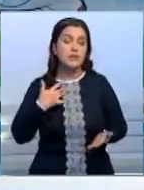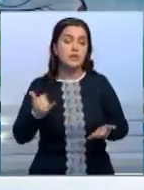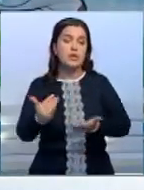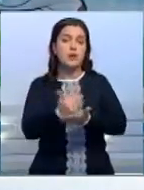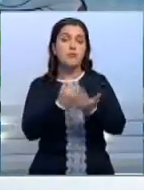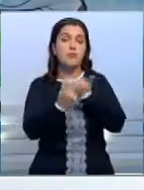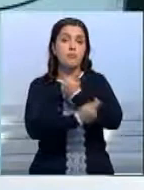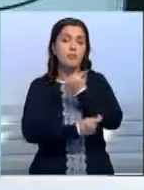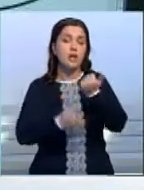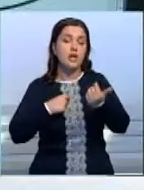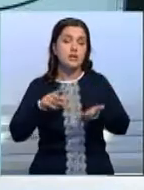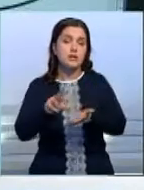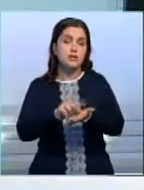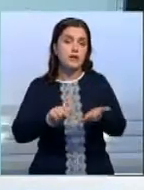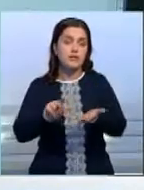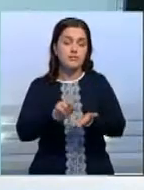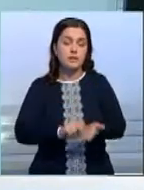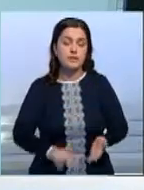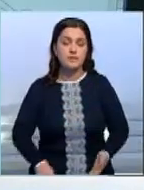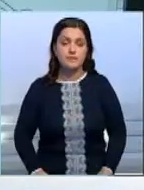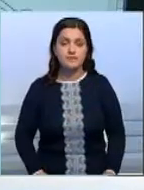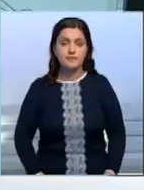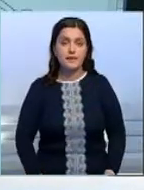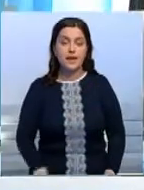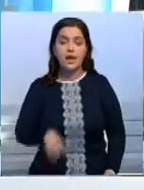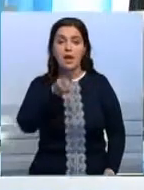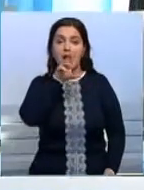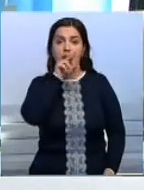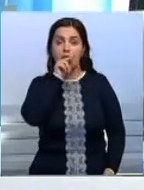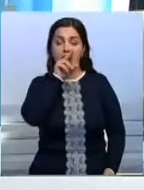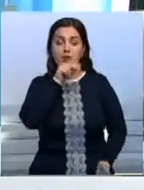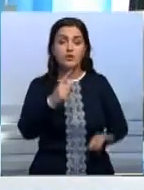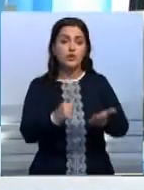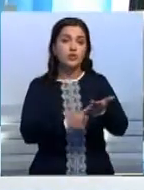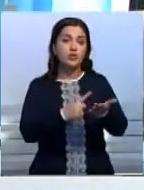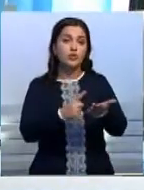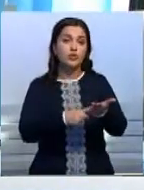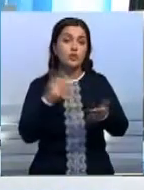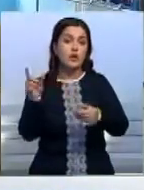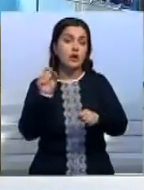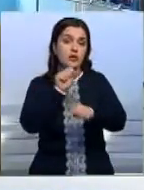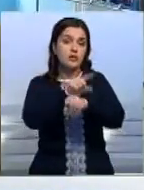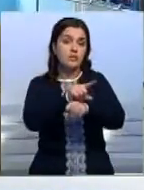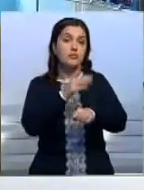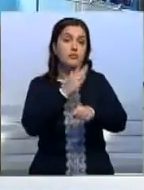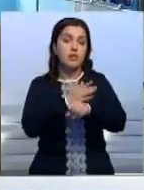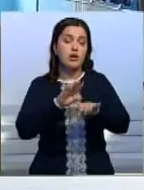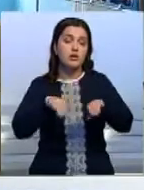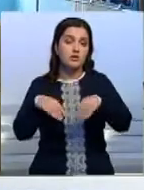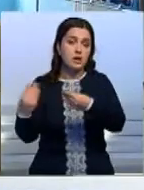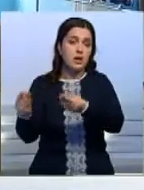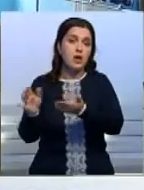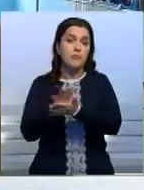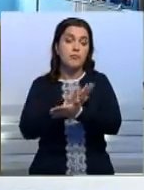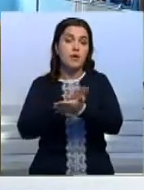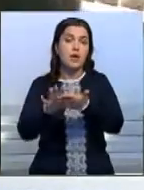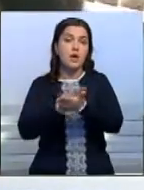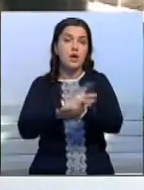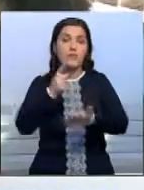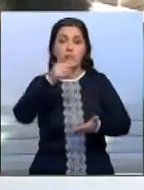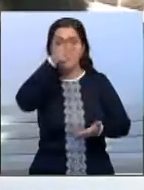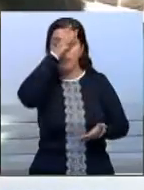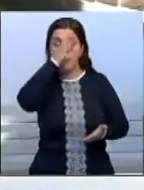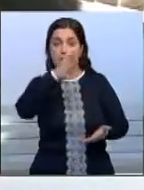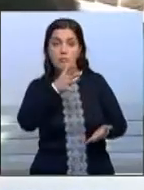и делаем запись. Говорящие журналы издаются по заявкам самих незрячих и предоставляются они бесплатно первые